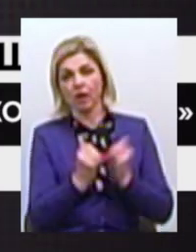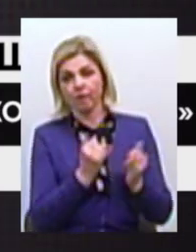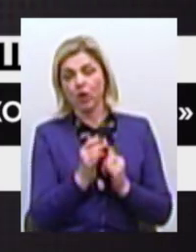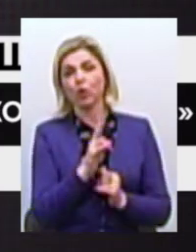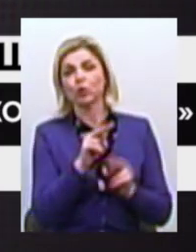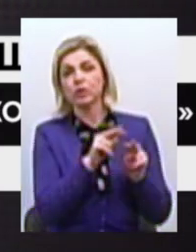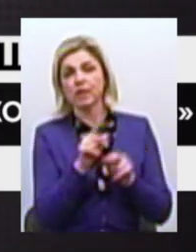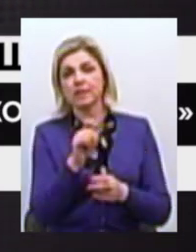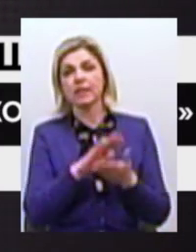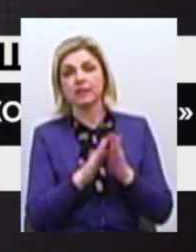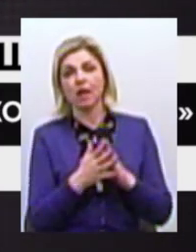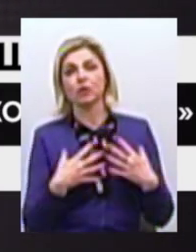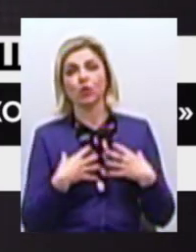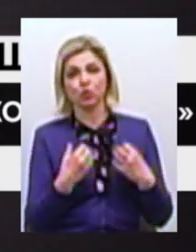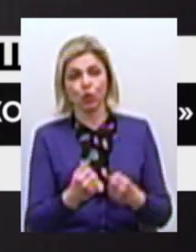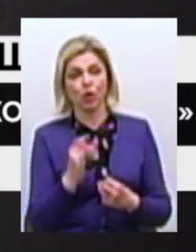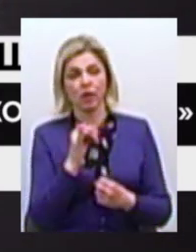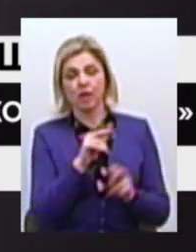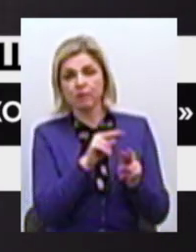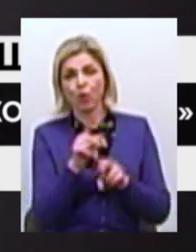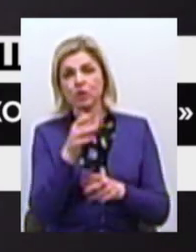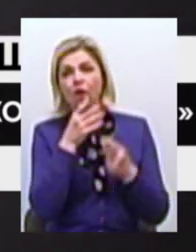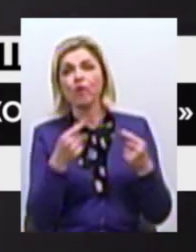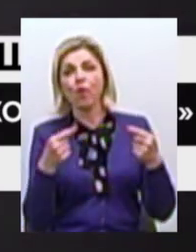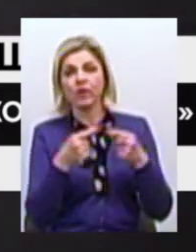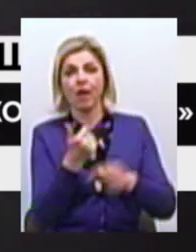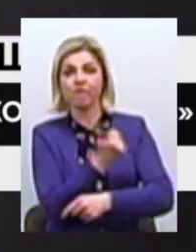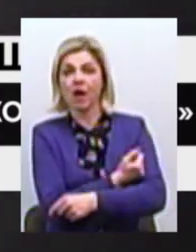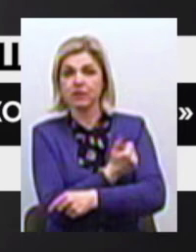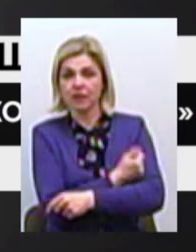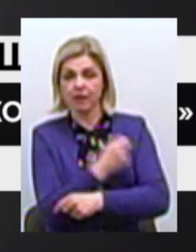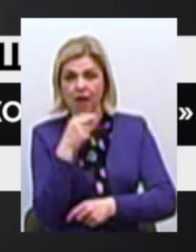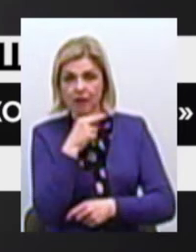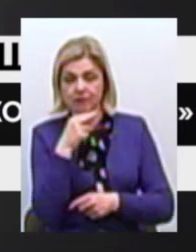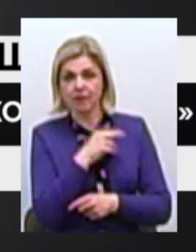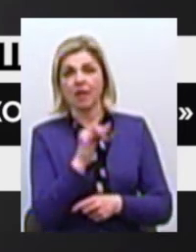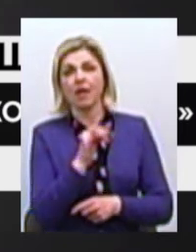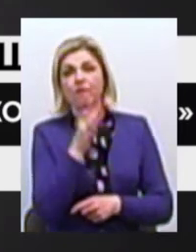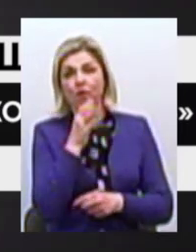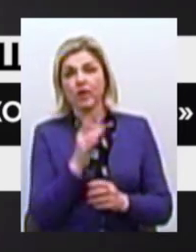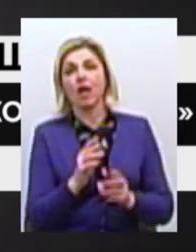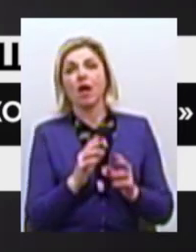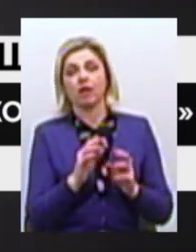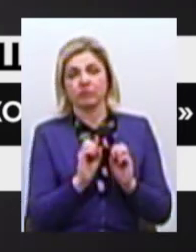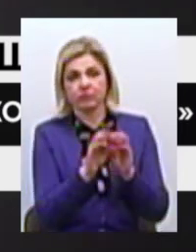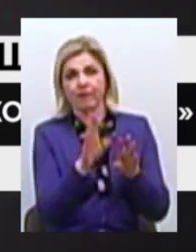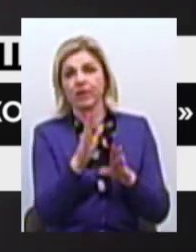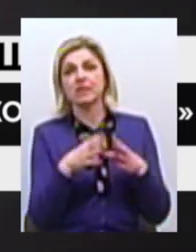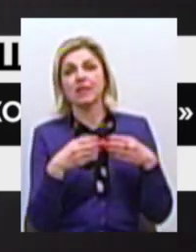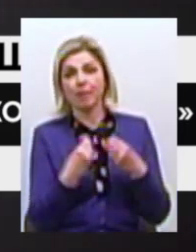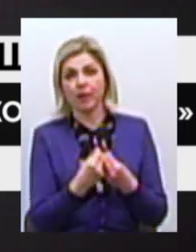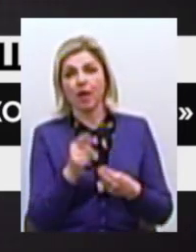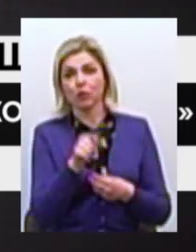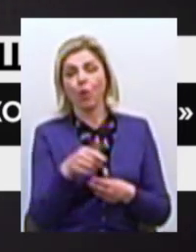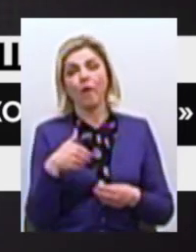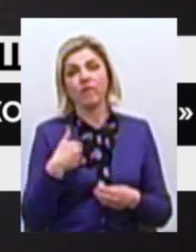слідкують за станом здоров'я цих тварин, слідкують за вчасністю вакцинацій. Власне, лише прилаштування тварин в родини дає той ефект,